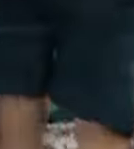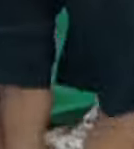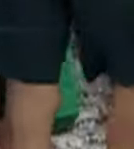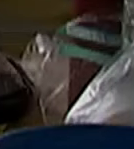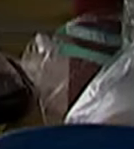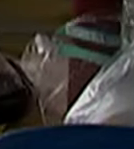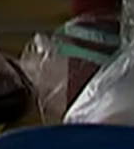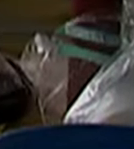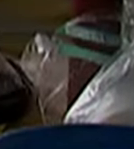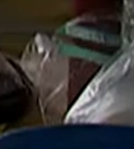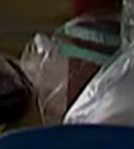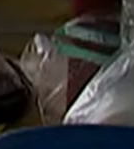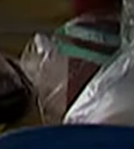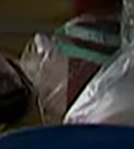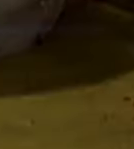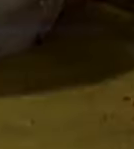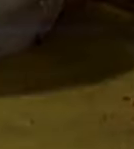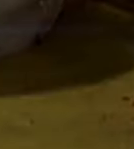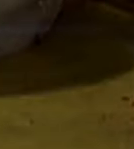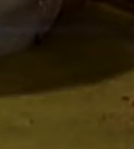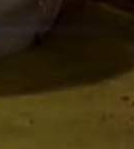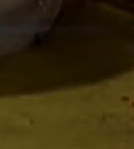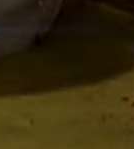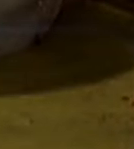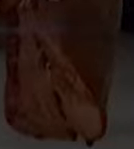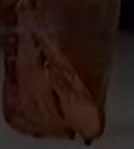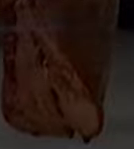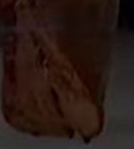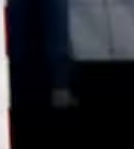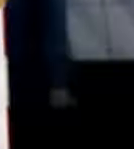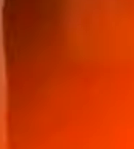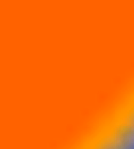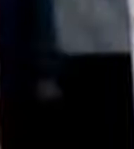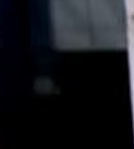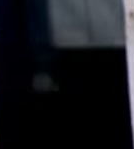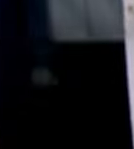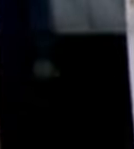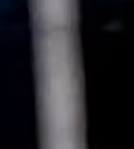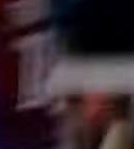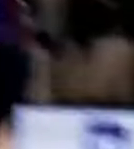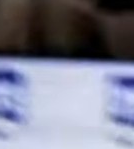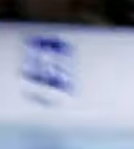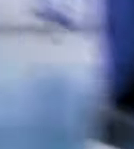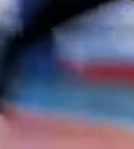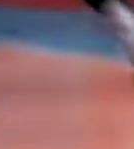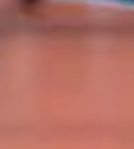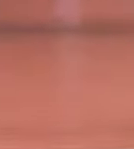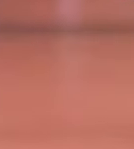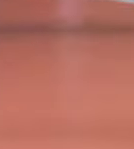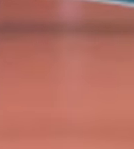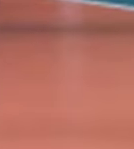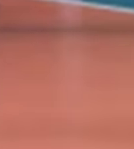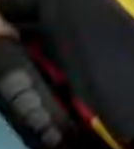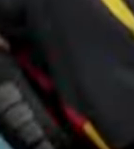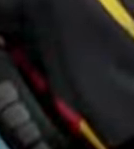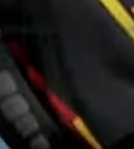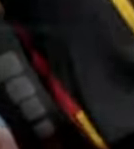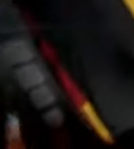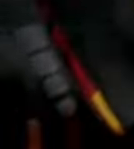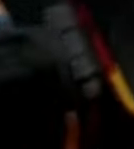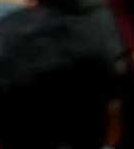bago ang Semana Santa. Pati presyo ng baboy lalong tumaas. Sa PBL, PLDT High Speed